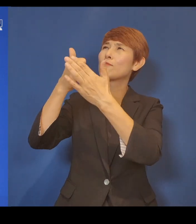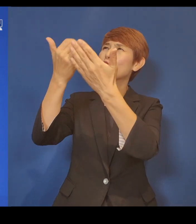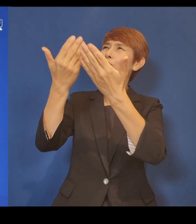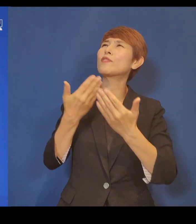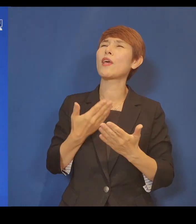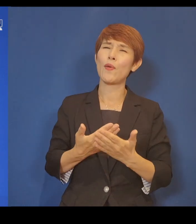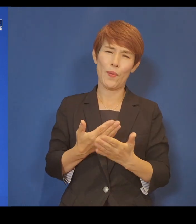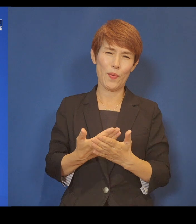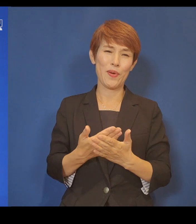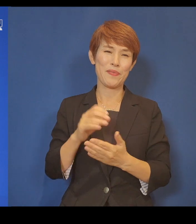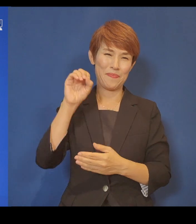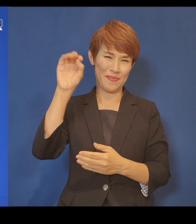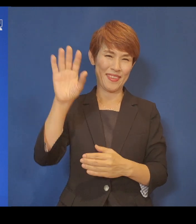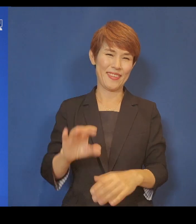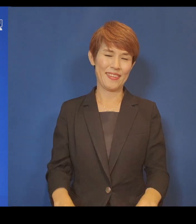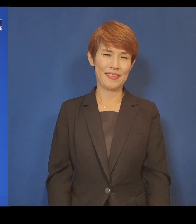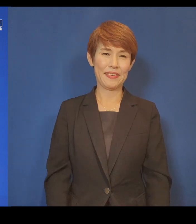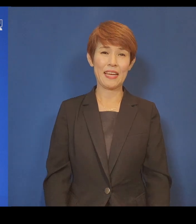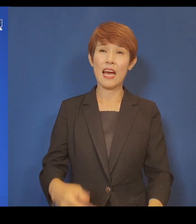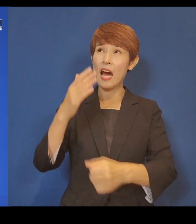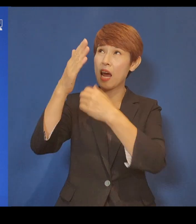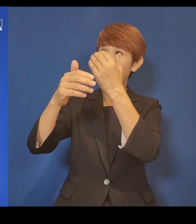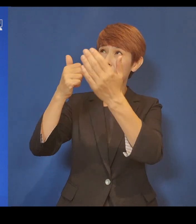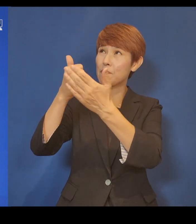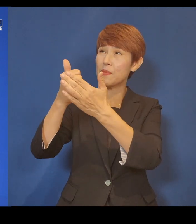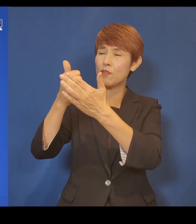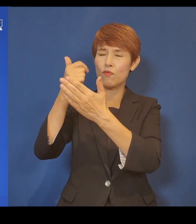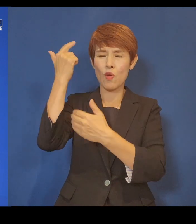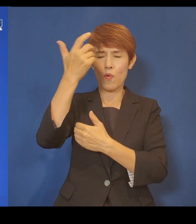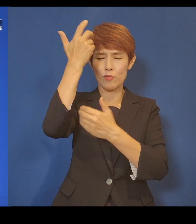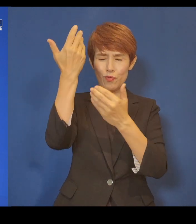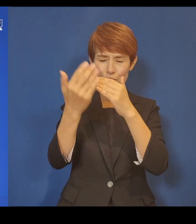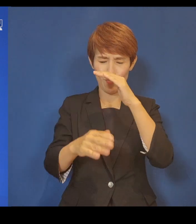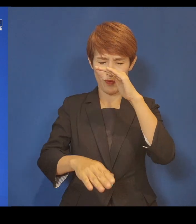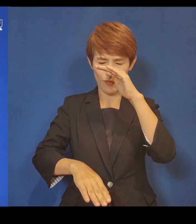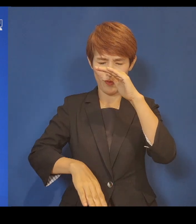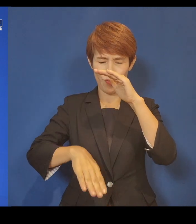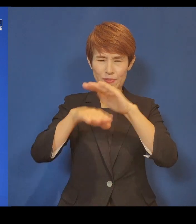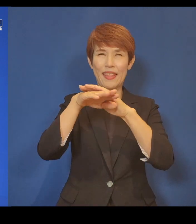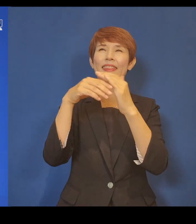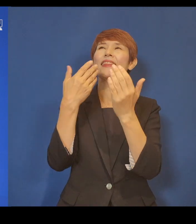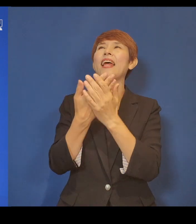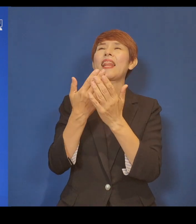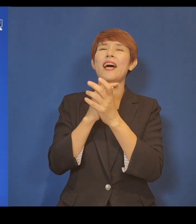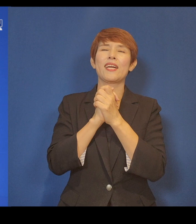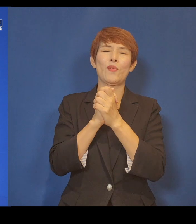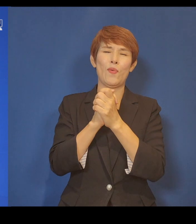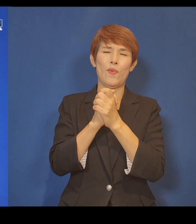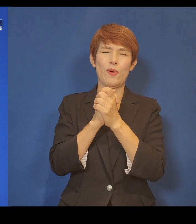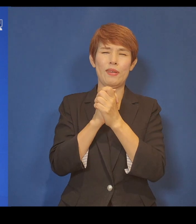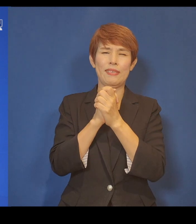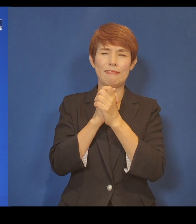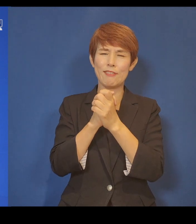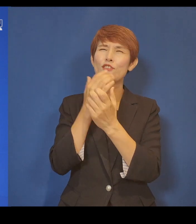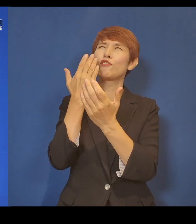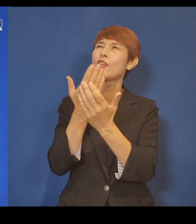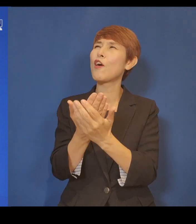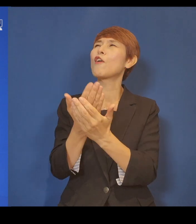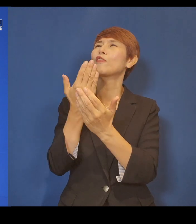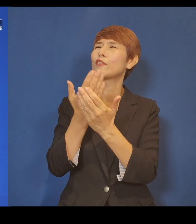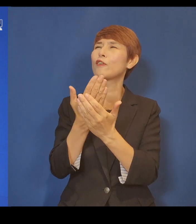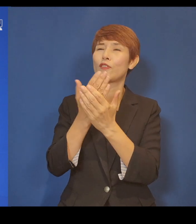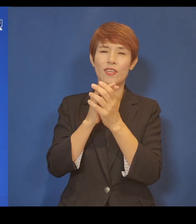자신을 달라고, 하나님 자신이 우리의 영혼에 충만하게 채워지게 해달라고